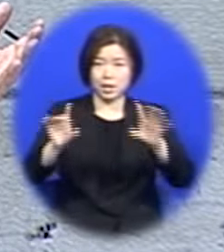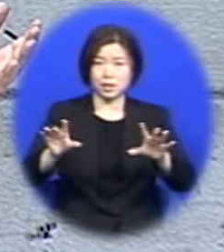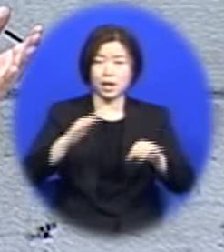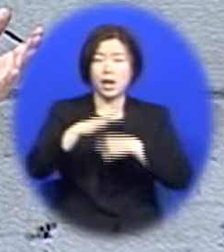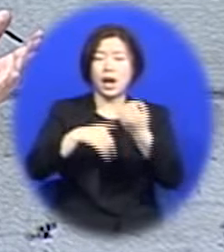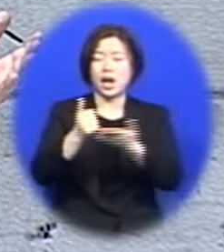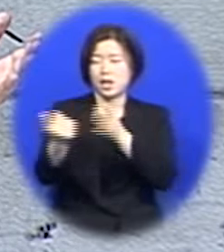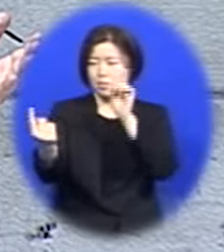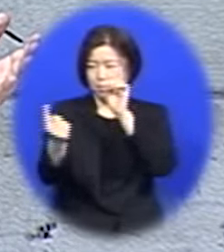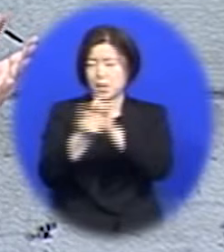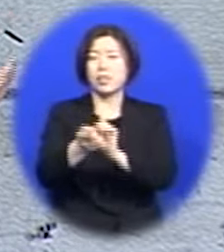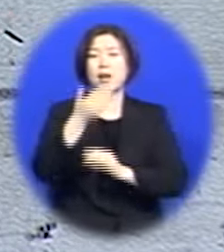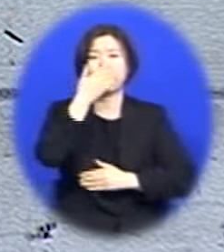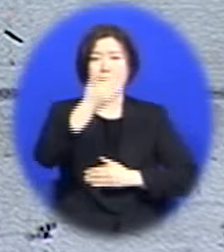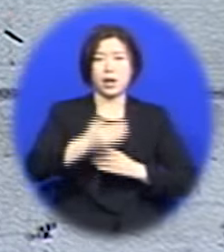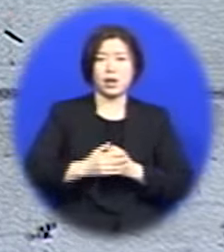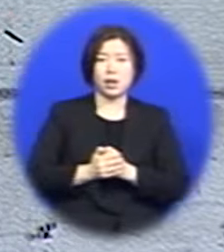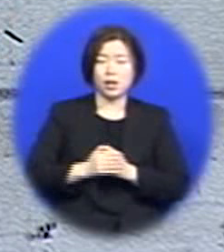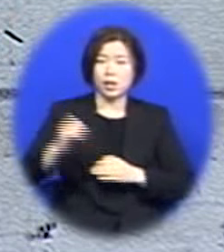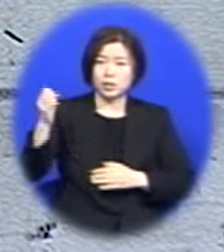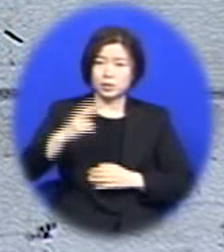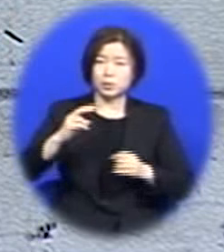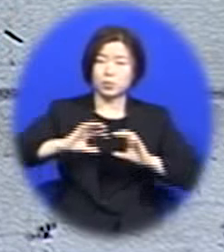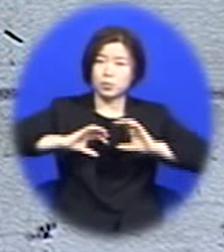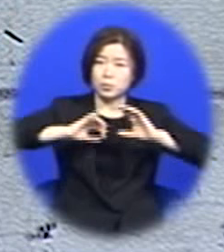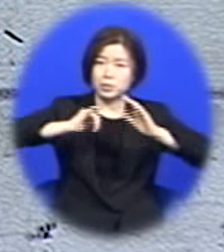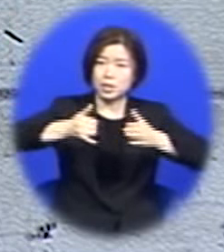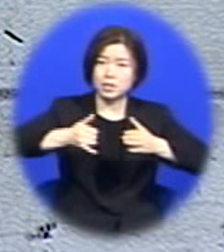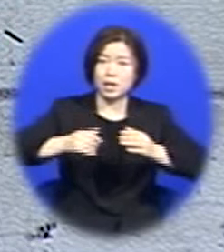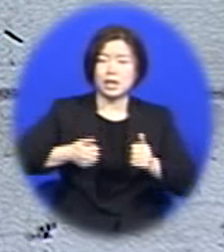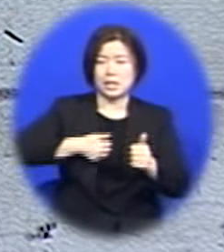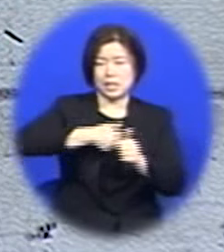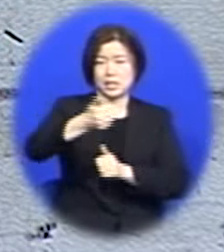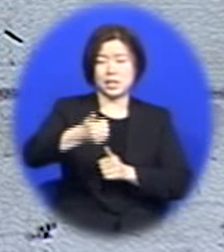하나님을 만납니다. 그리고 세상을 이길 힘을 얻습니다.